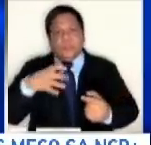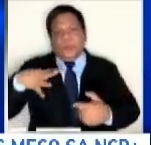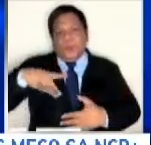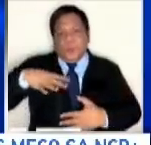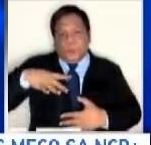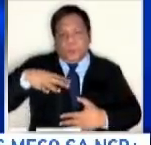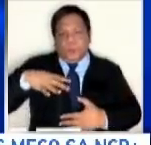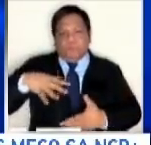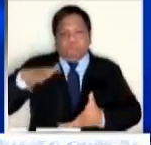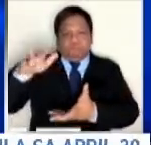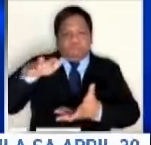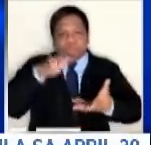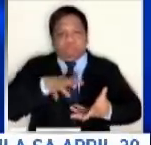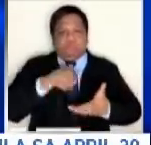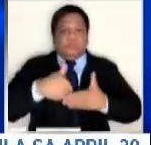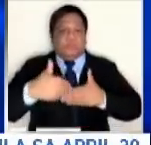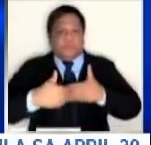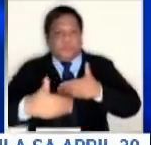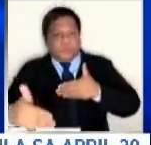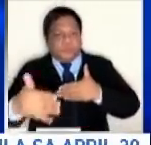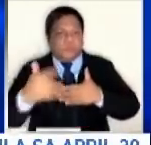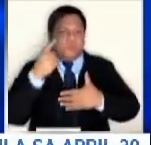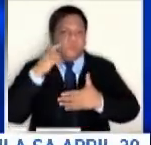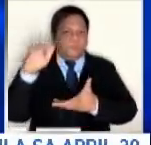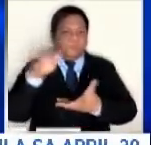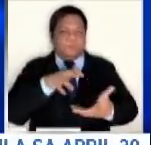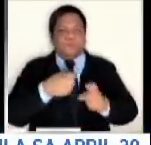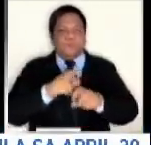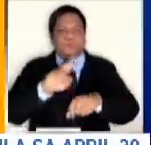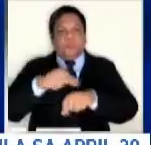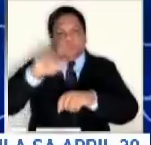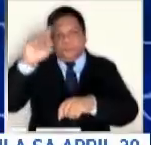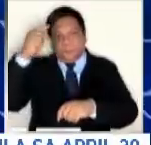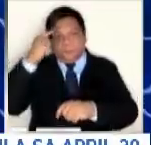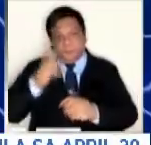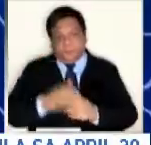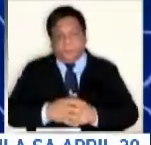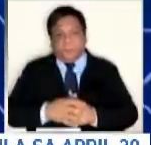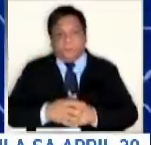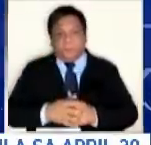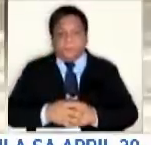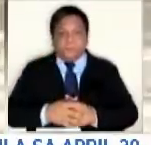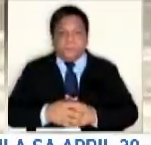mga susunod po na delivery from the national government.